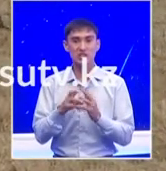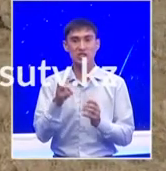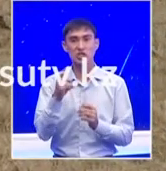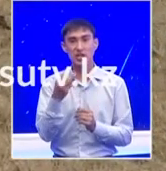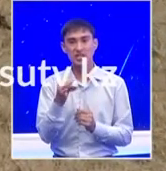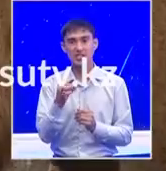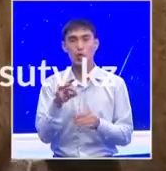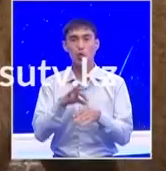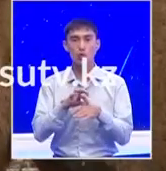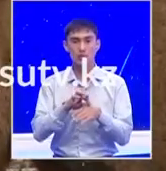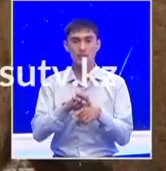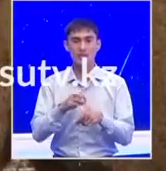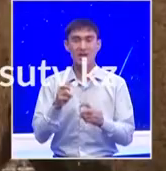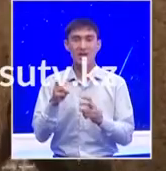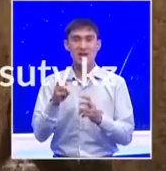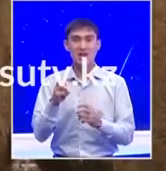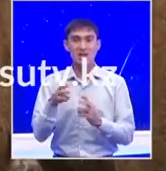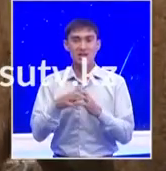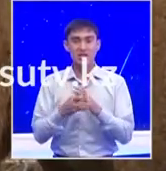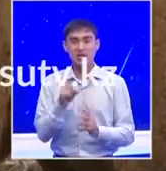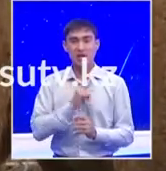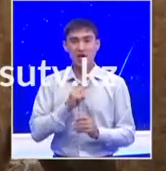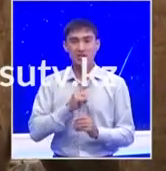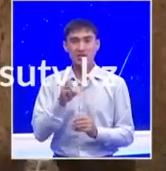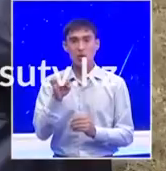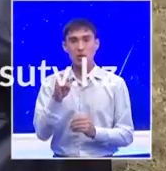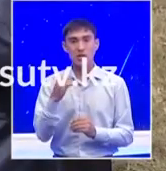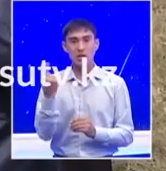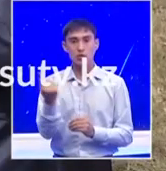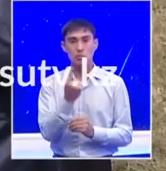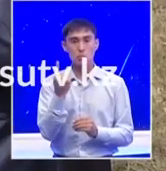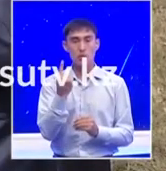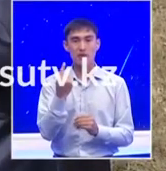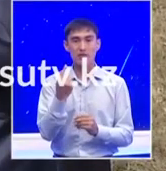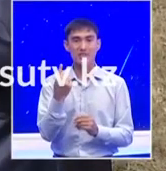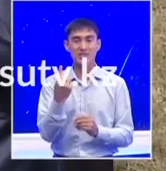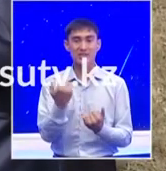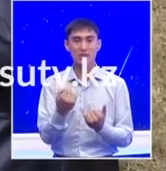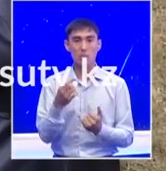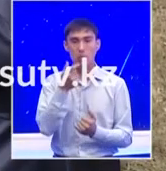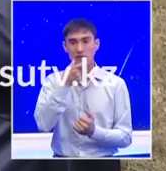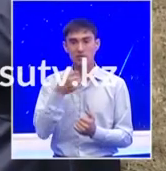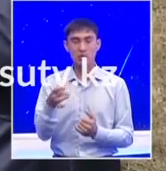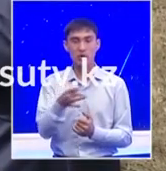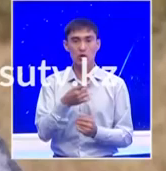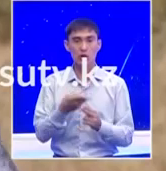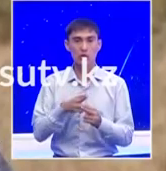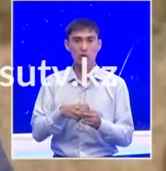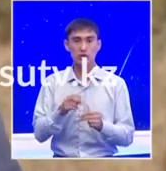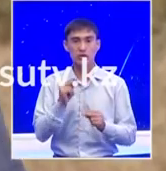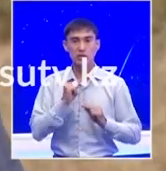и кожей. Крестьянское хозяйство Кунапии Абделькажи – одно из первых и пока единственное в Панфиловском районе, которое